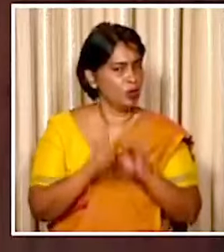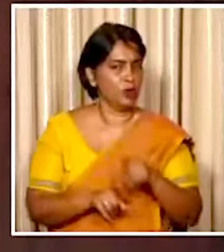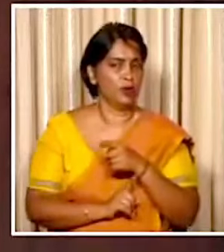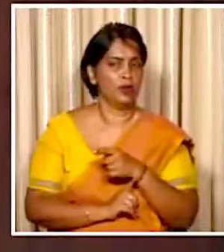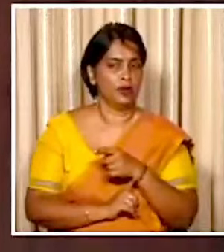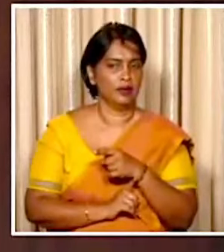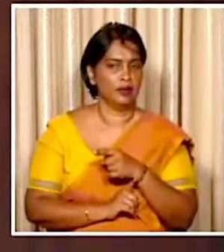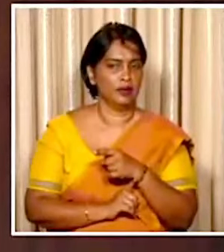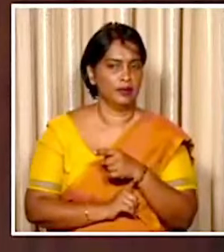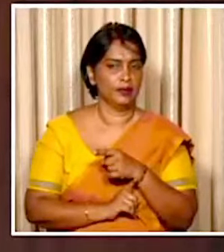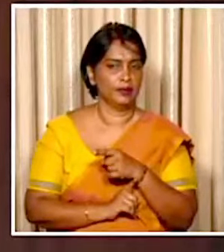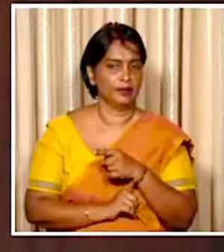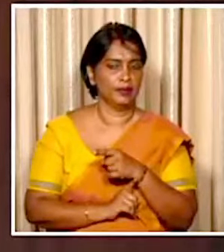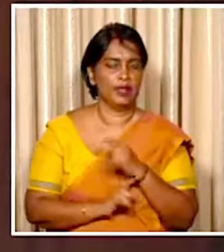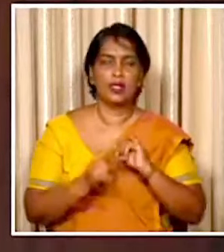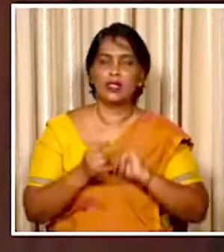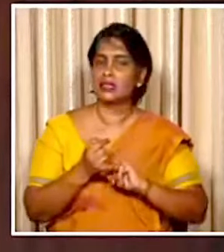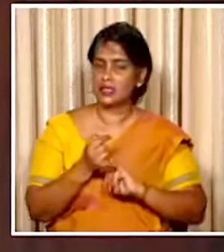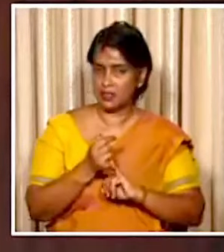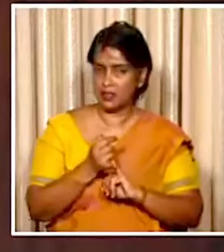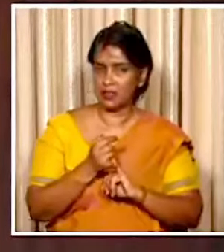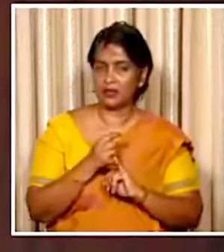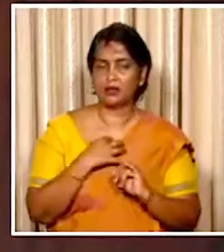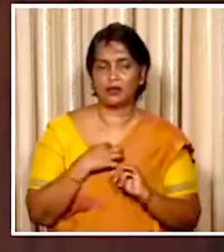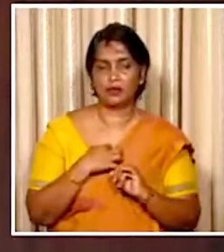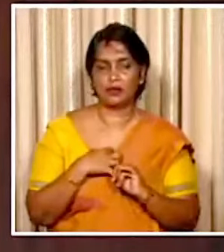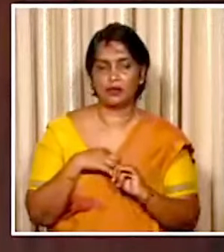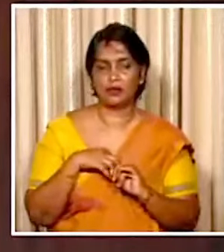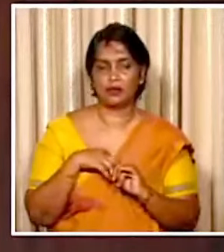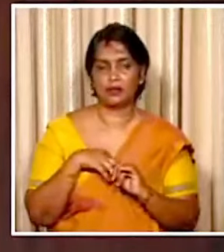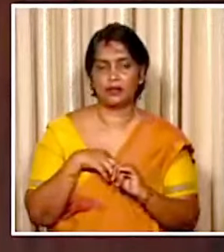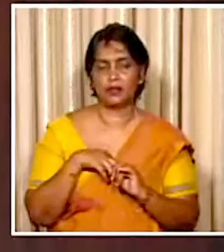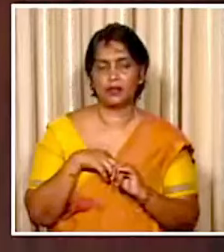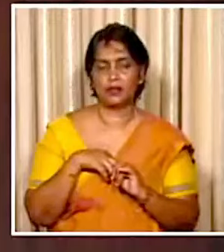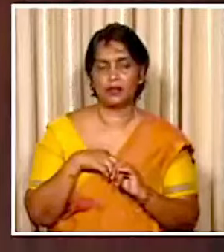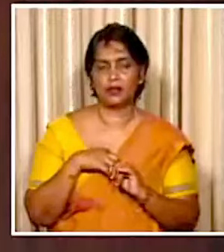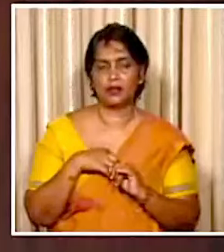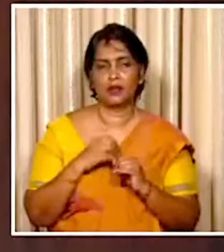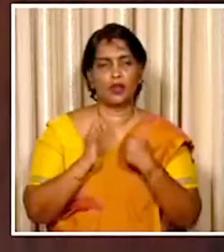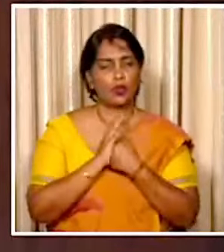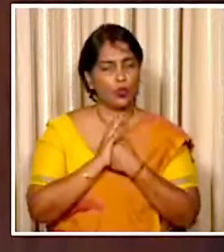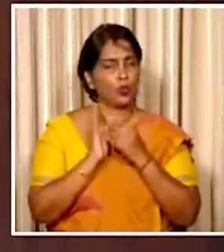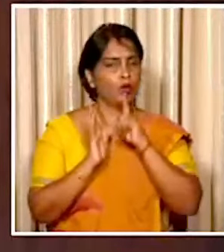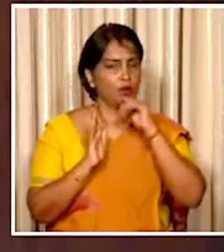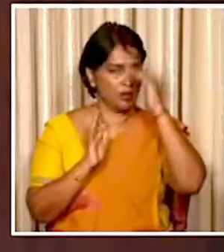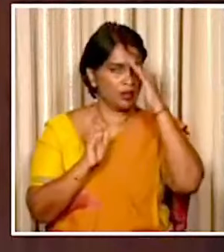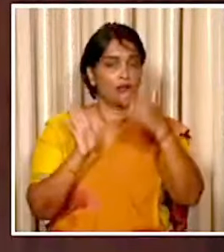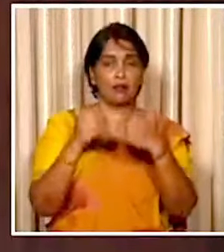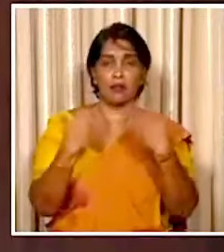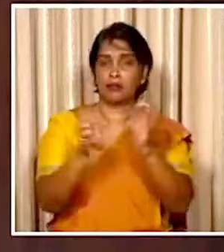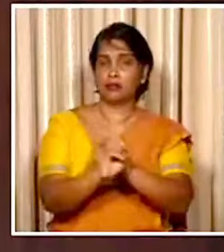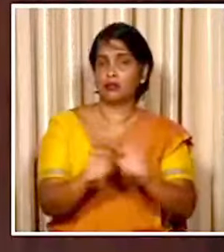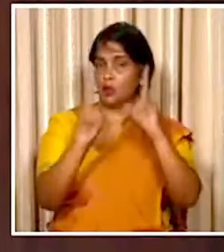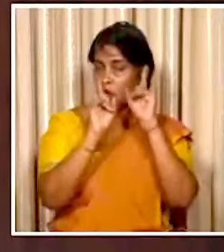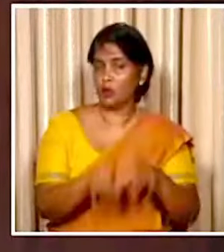එක්කෙනෙක් සරත් හුණුකුඹර ඒ වගේම මේ වගේ අය කරු කතානායකතුමනි මේ වගේ ඇඩ් එකක් දාලා